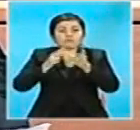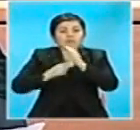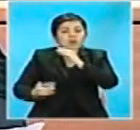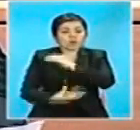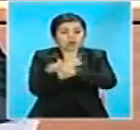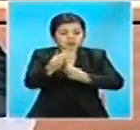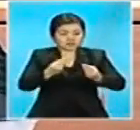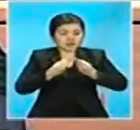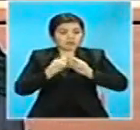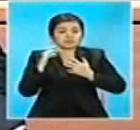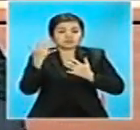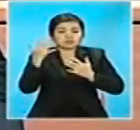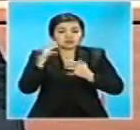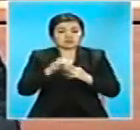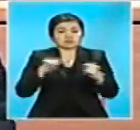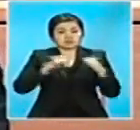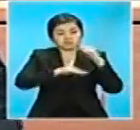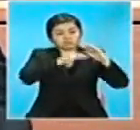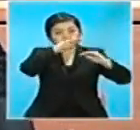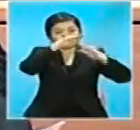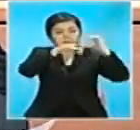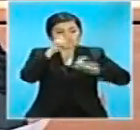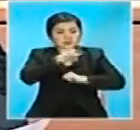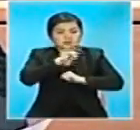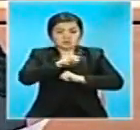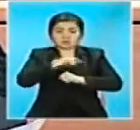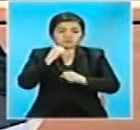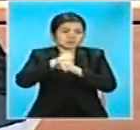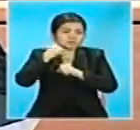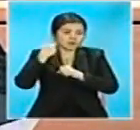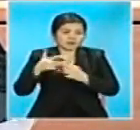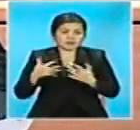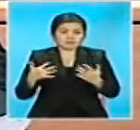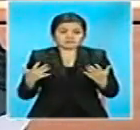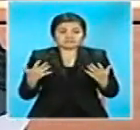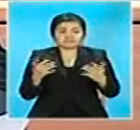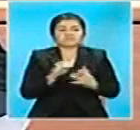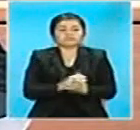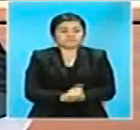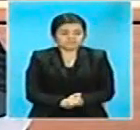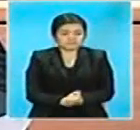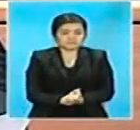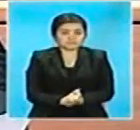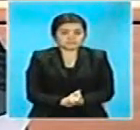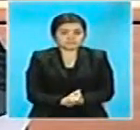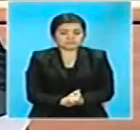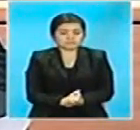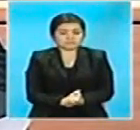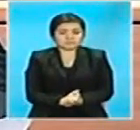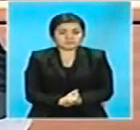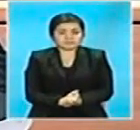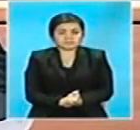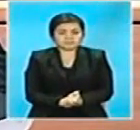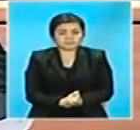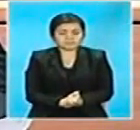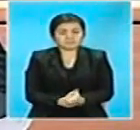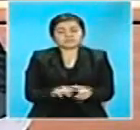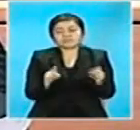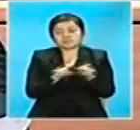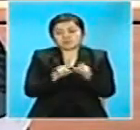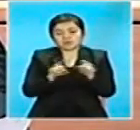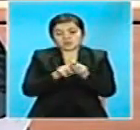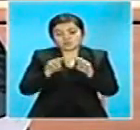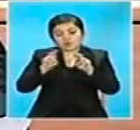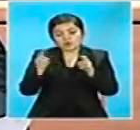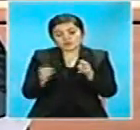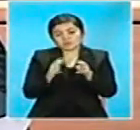ความเจริญในหน้าที่การงานของเขาด้วยนะครับซึ่งก็ในวงเล็บ3ก็เหมือนกันนะครับซึ่งมีต